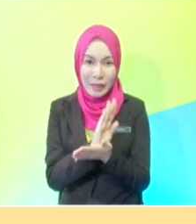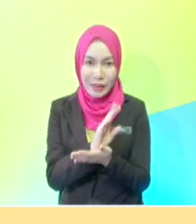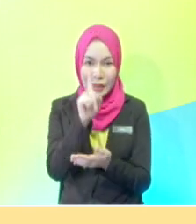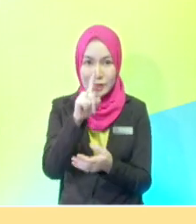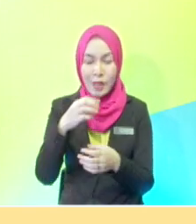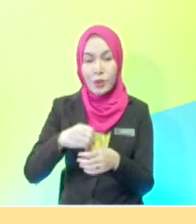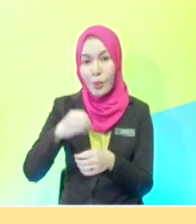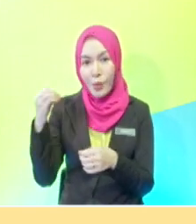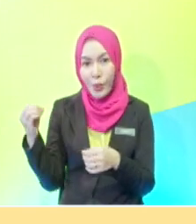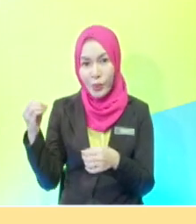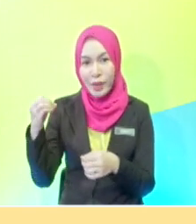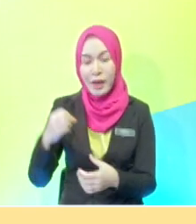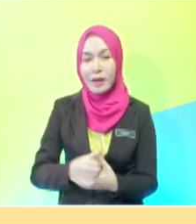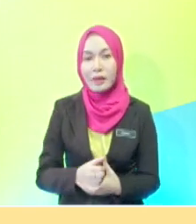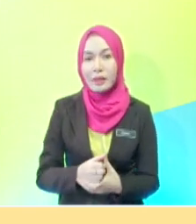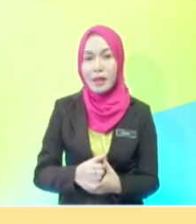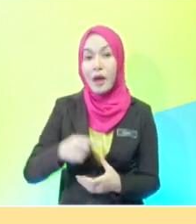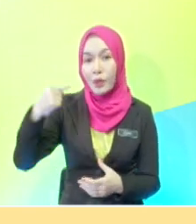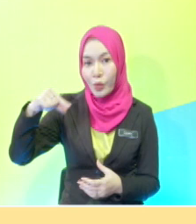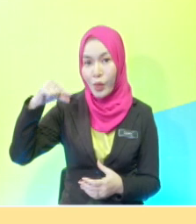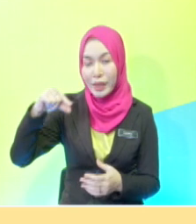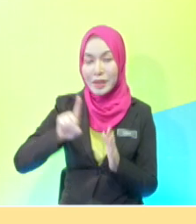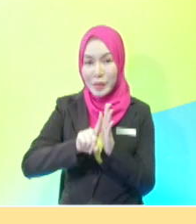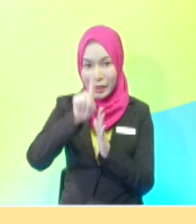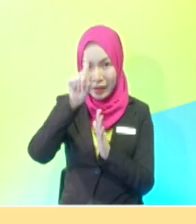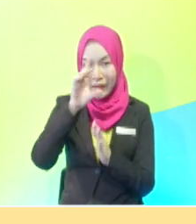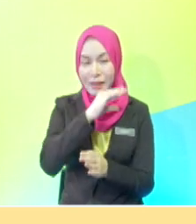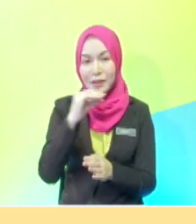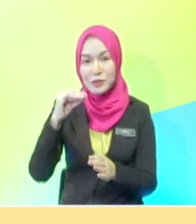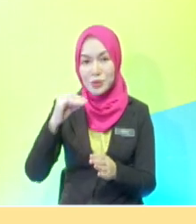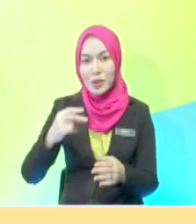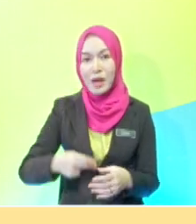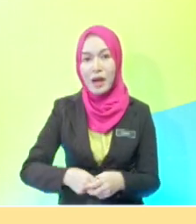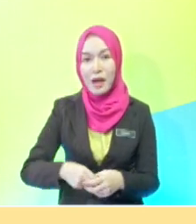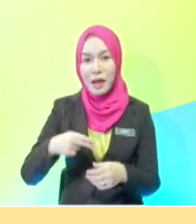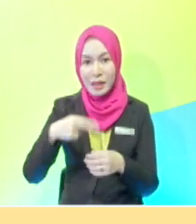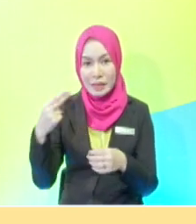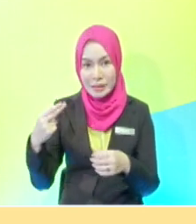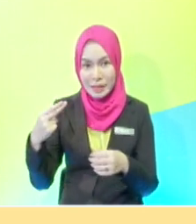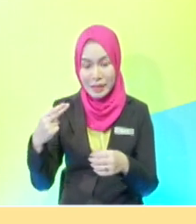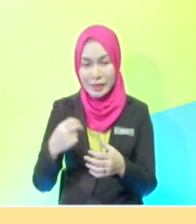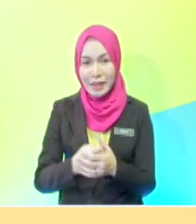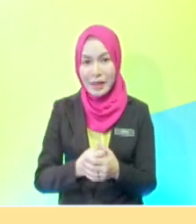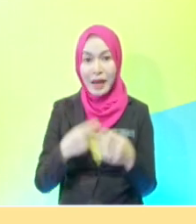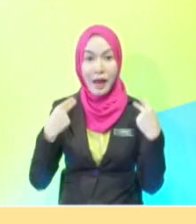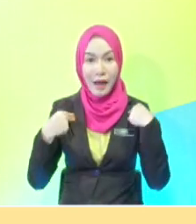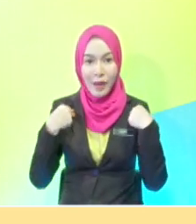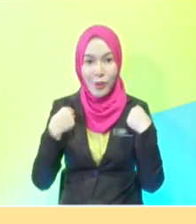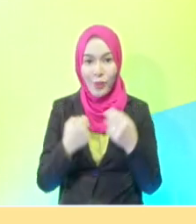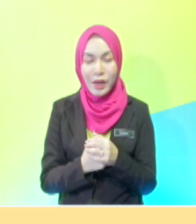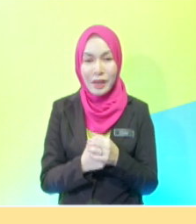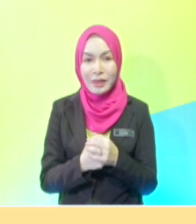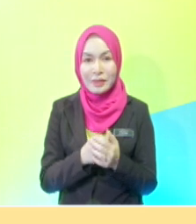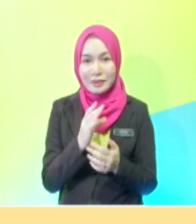meningkatkan mutu hasil keluaran ternakan dan juga tanaman serta membangunkan penggunaan micro